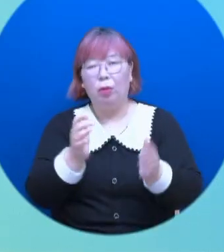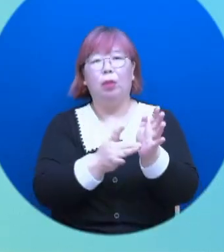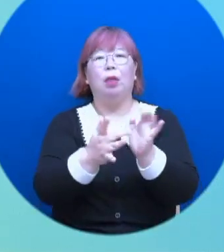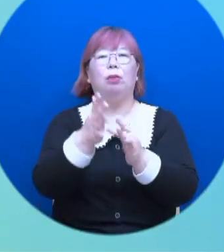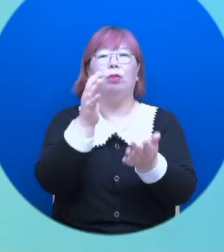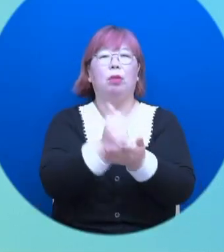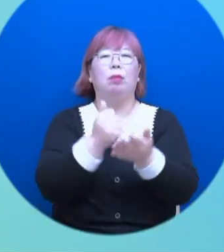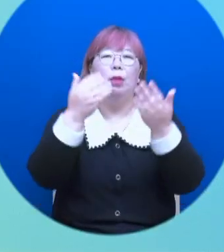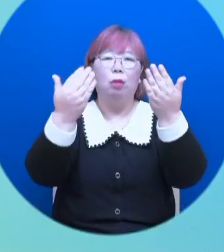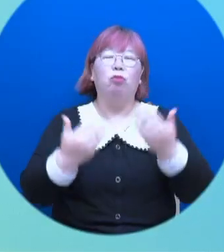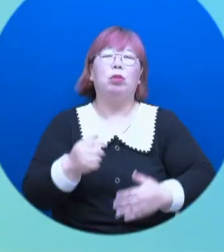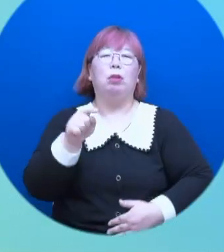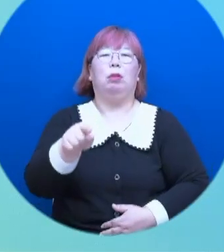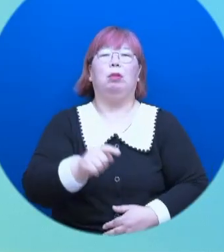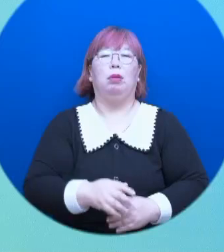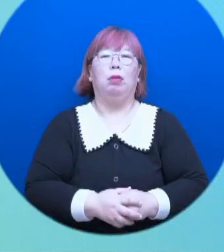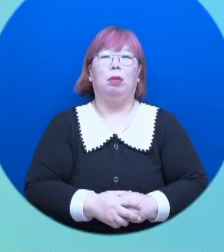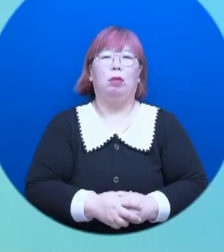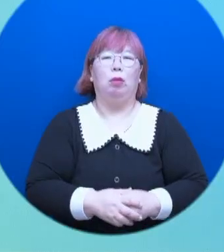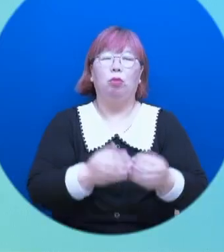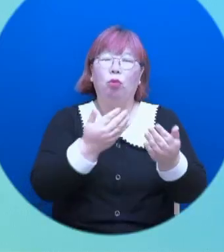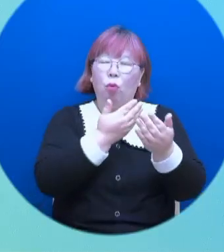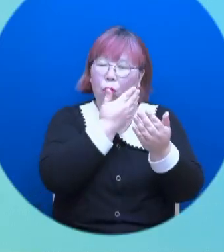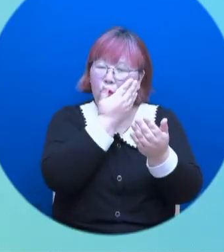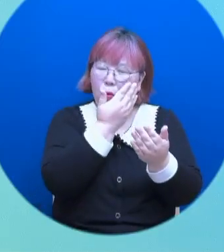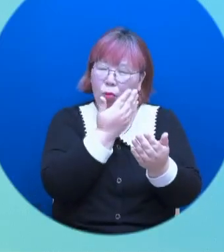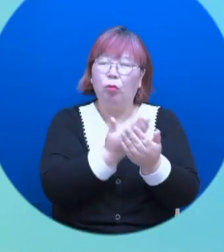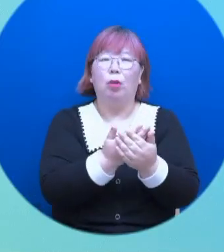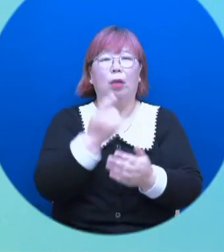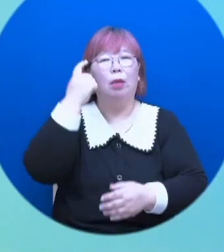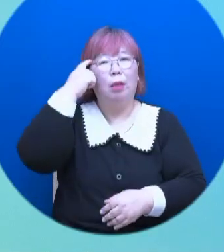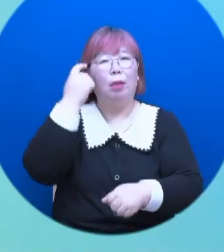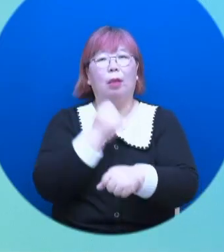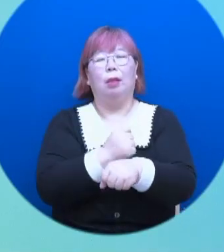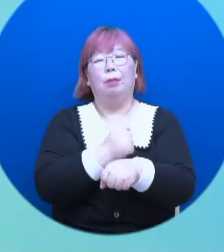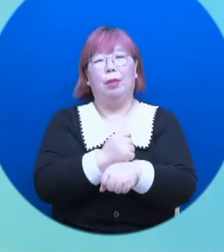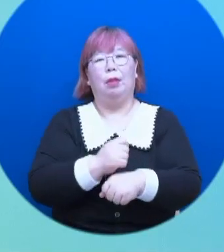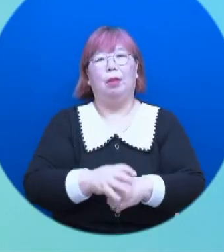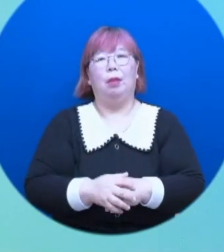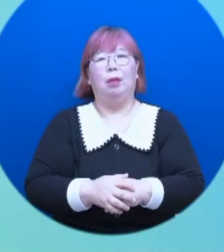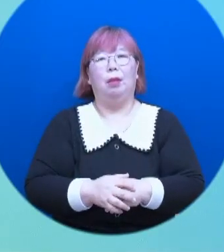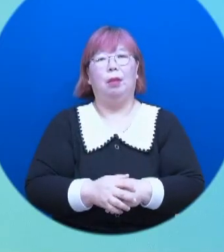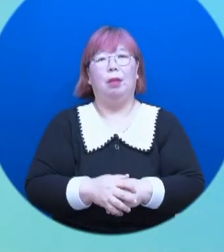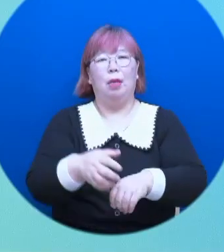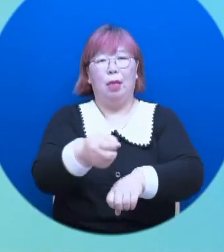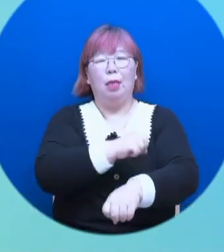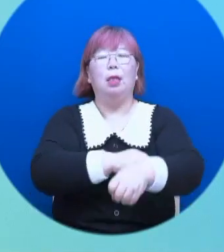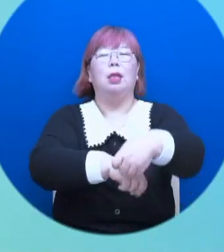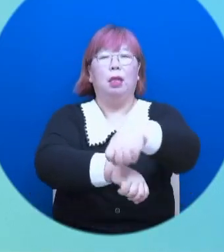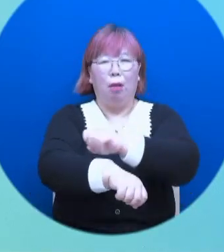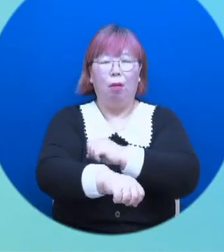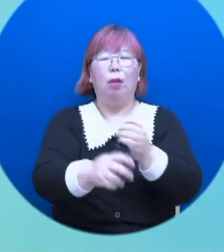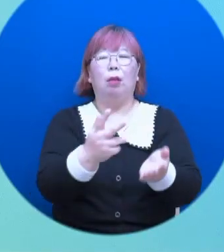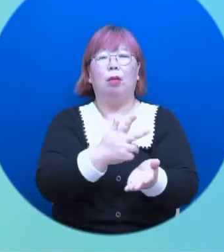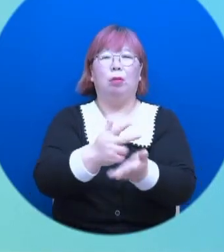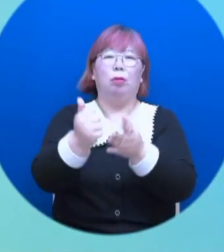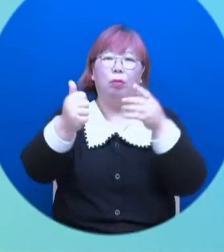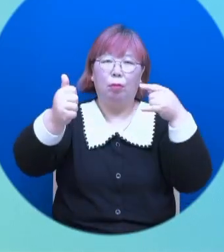예수님께서 주신 것 소중히 여기는 거예요. 그리고 기꺼이